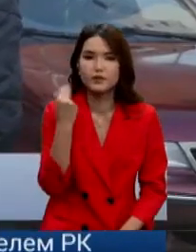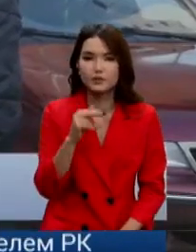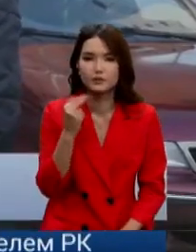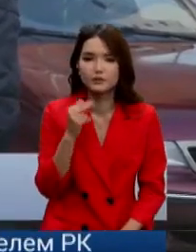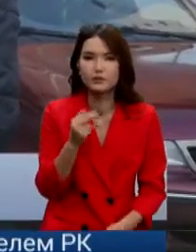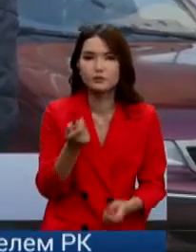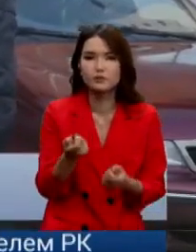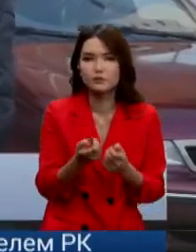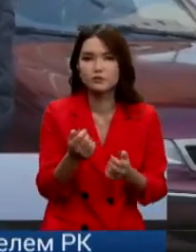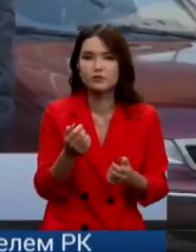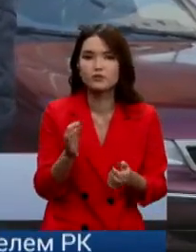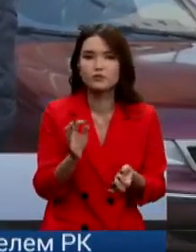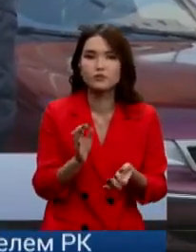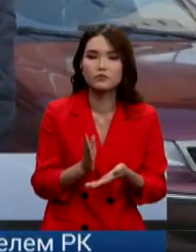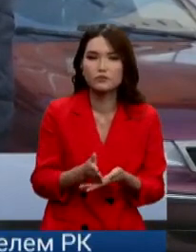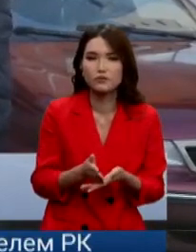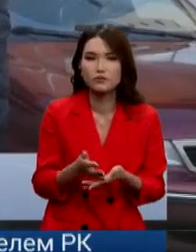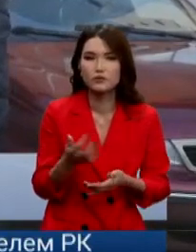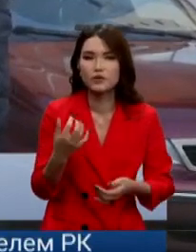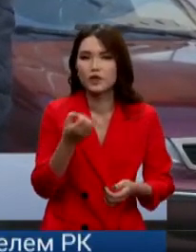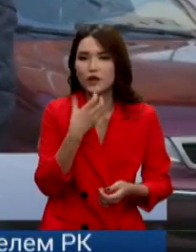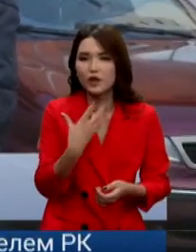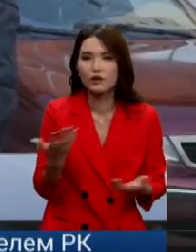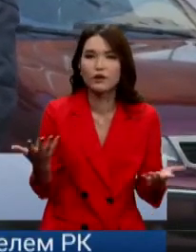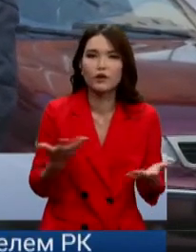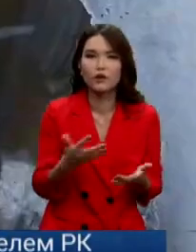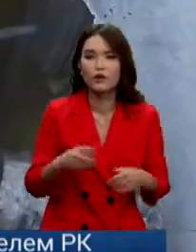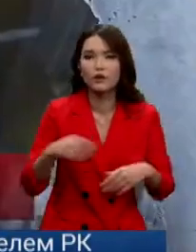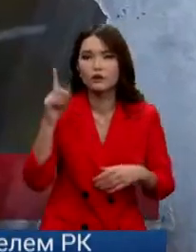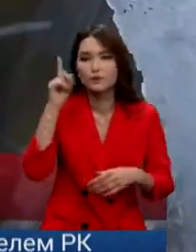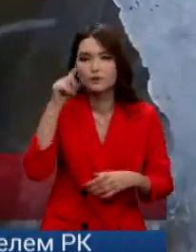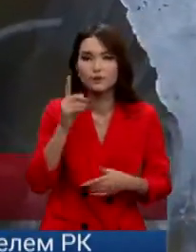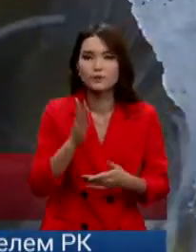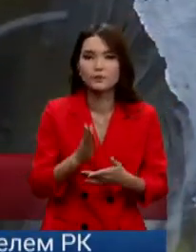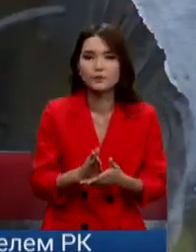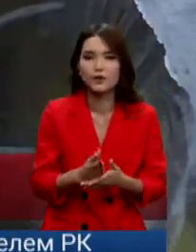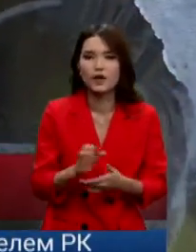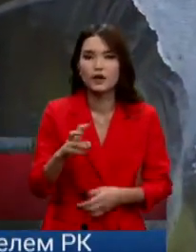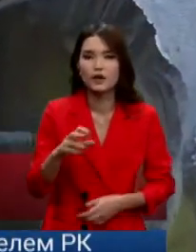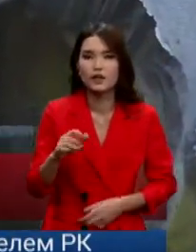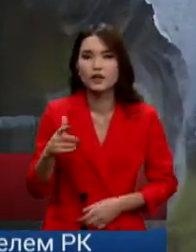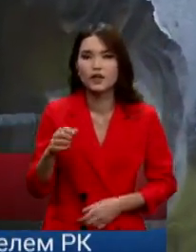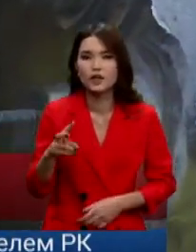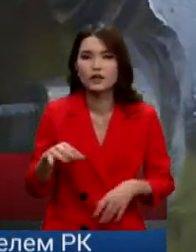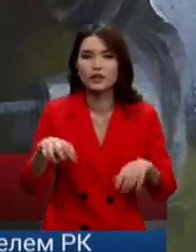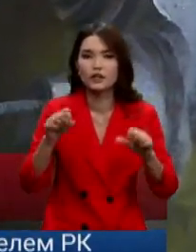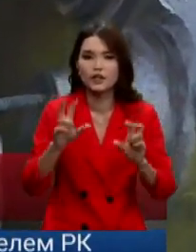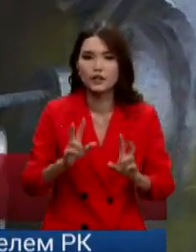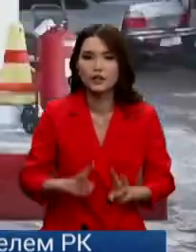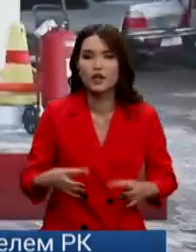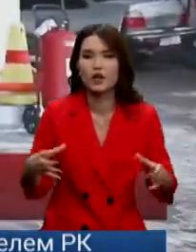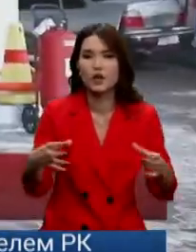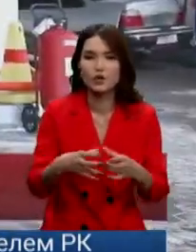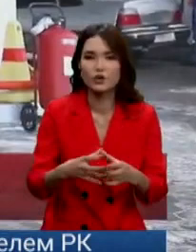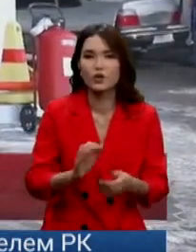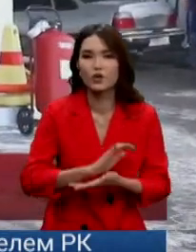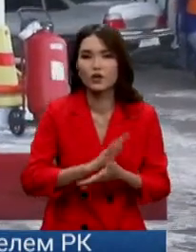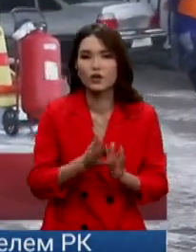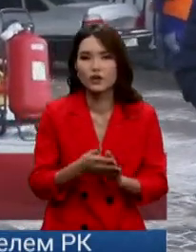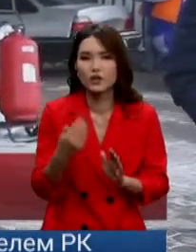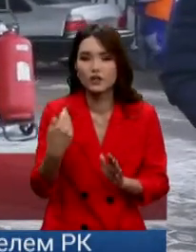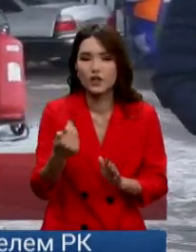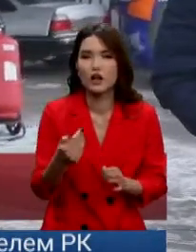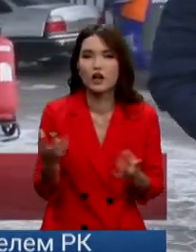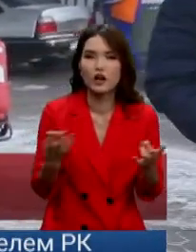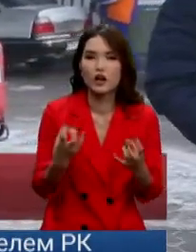түсіп отыр, соның көрейін деген, қалай енді қандай бензин құятынды. Амангелді аға мен арнаның түсірілім тобы процесті жіті бақылап